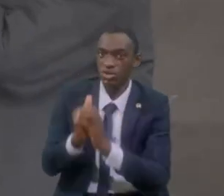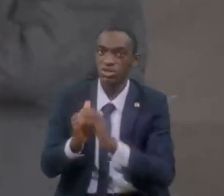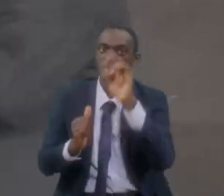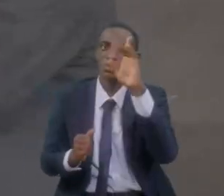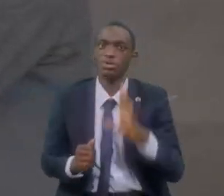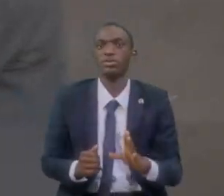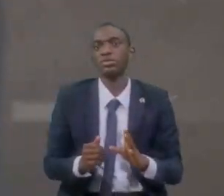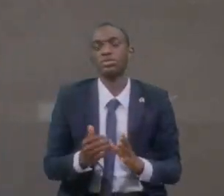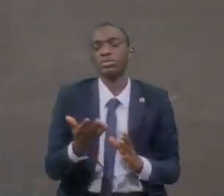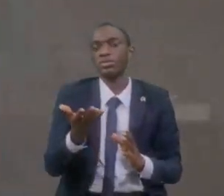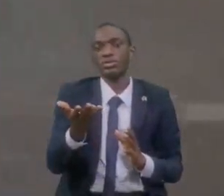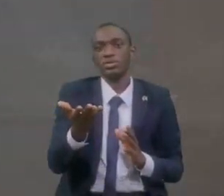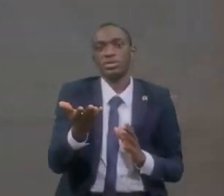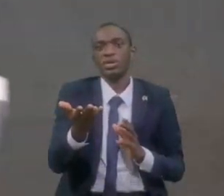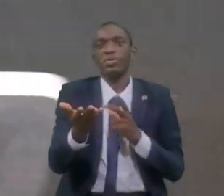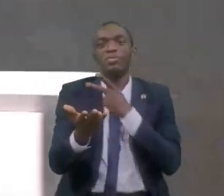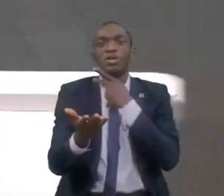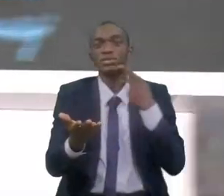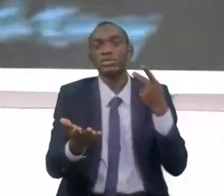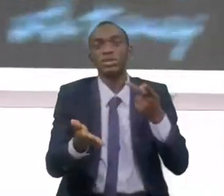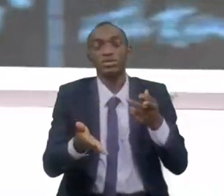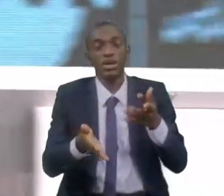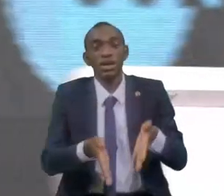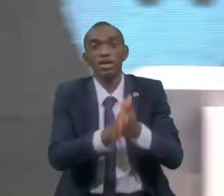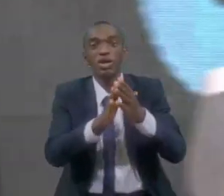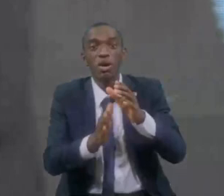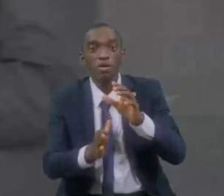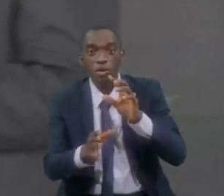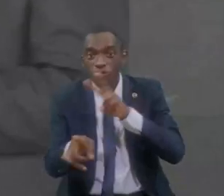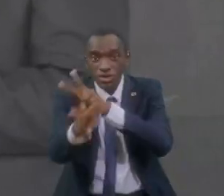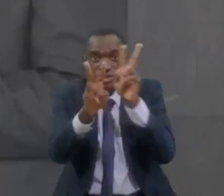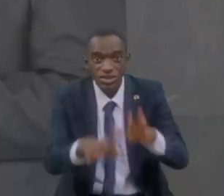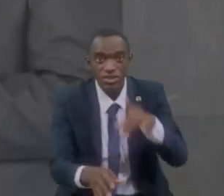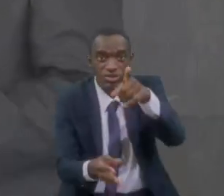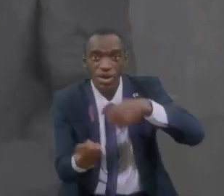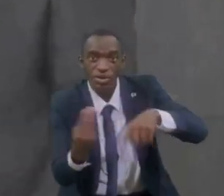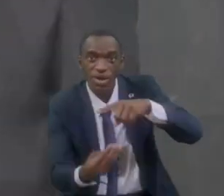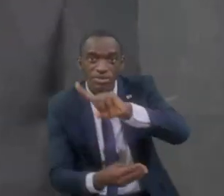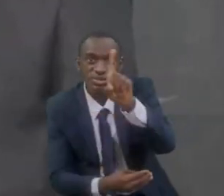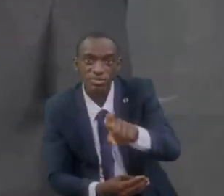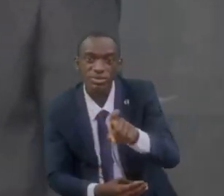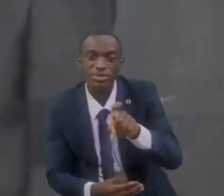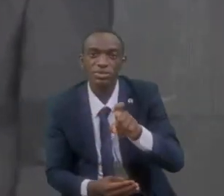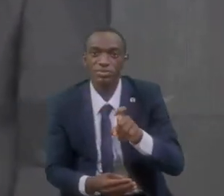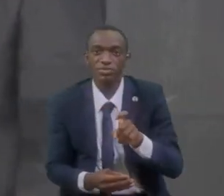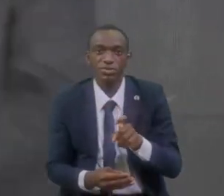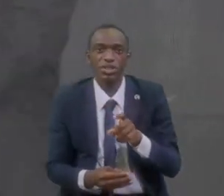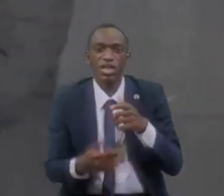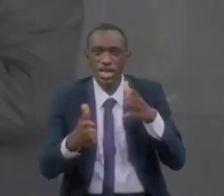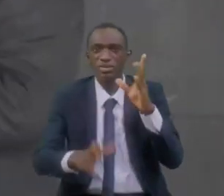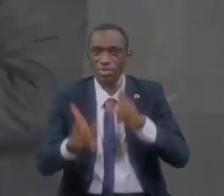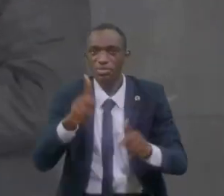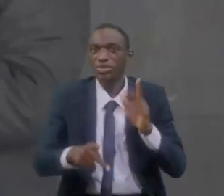êtes là? J'ai dit, pasteur d'État, est-ce que vous êtes là? Que les gens vous entendent et sachent que vous êtes là. Vous et